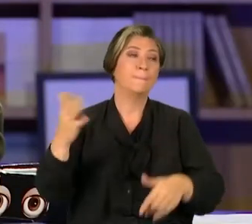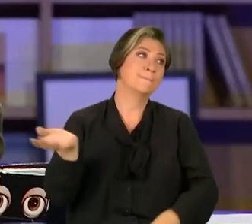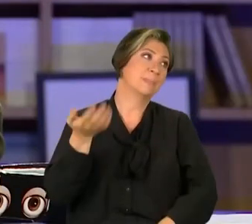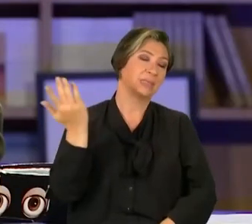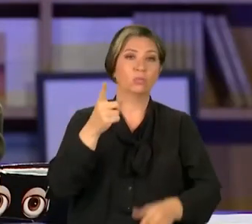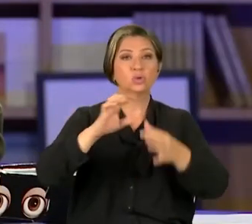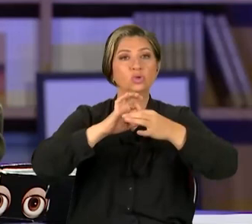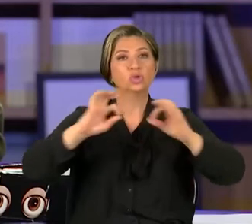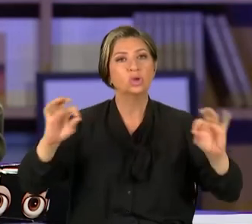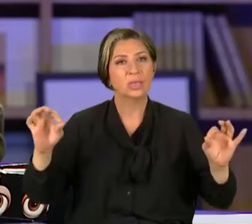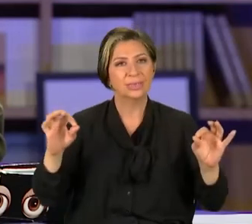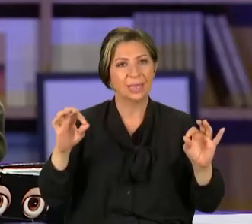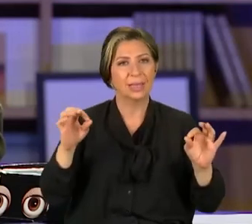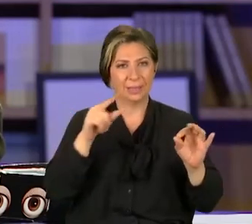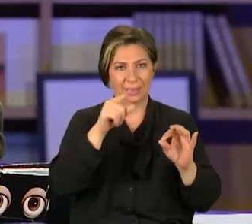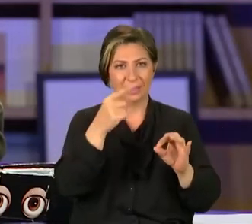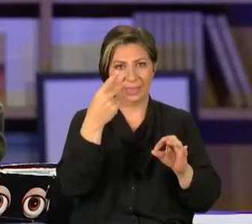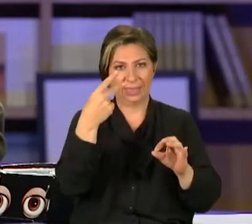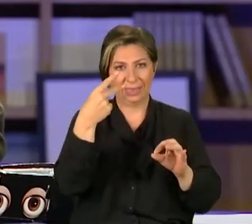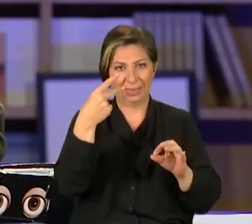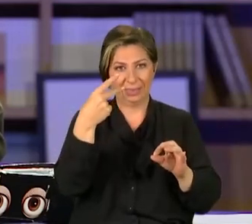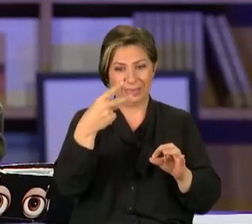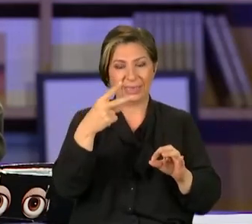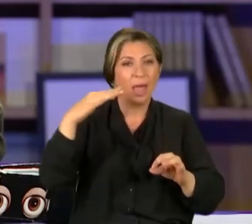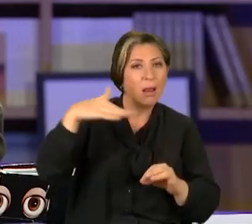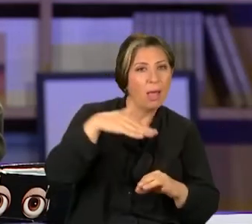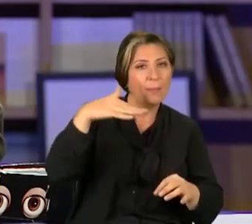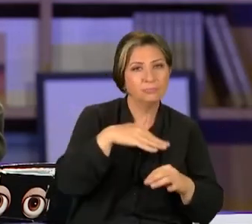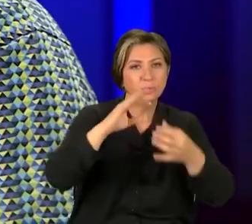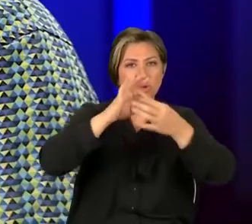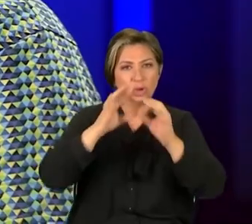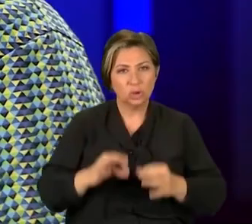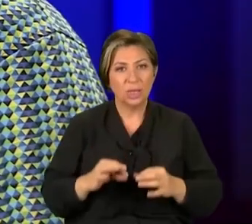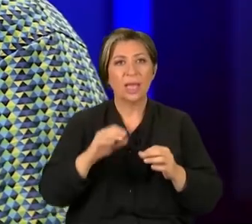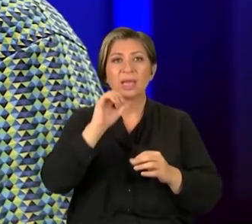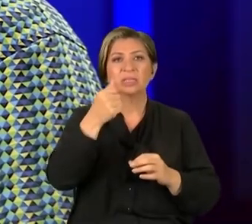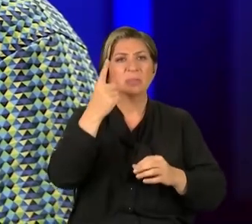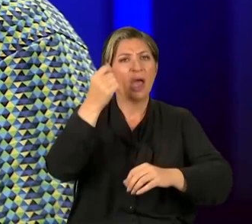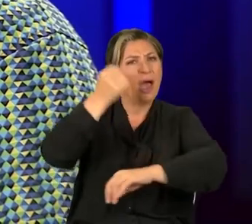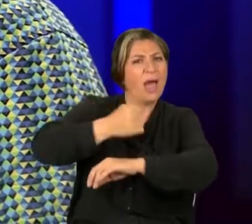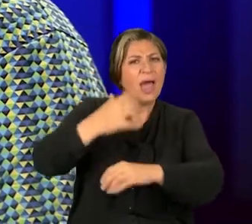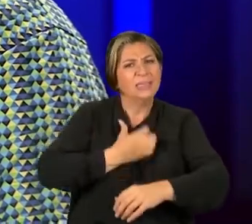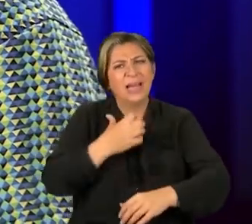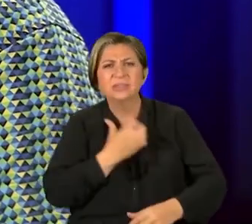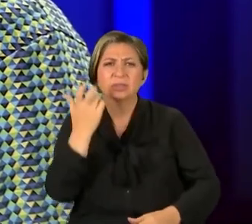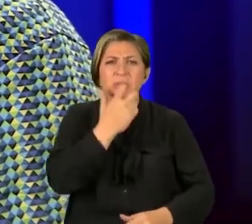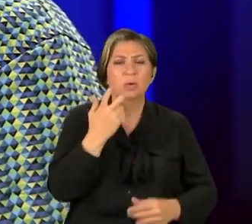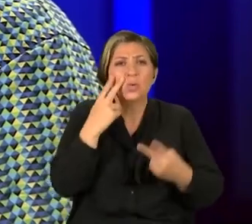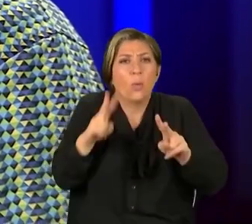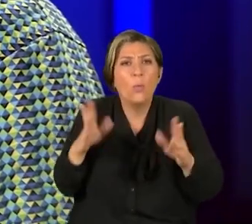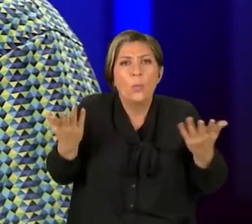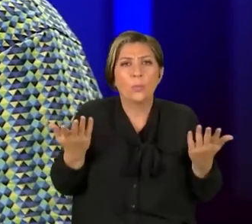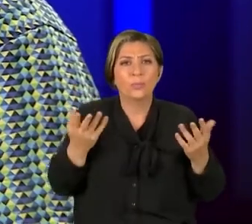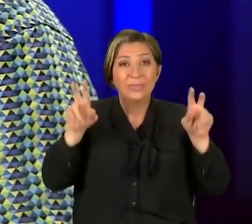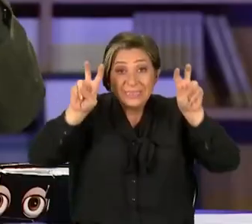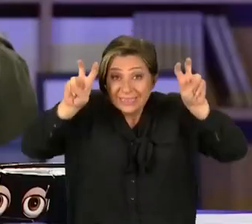ben bu sözlerde bu iki rapin sözlerine de aslında hiç arabesk bir şey görmüyor mu sizde yani